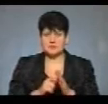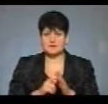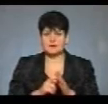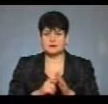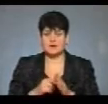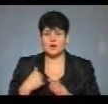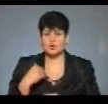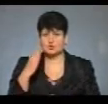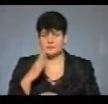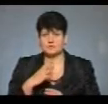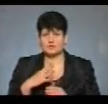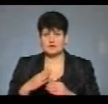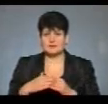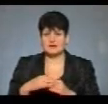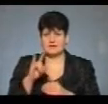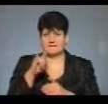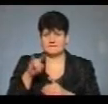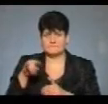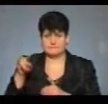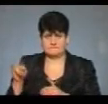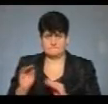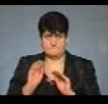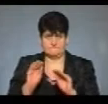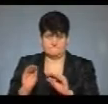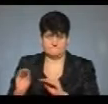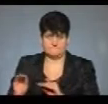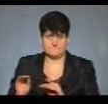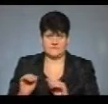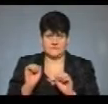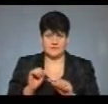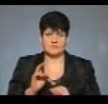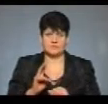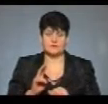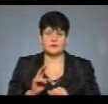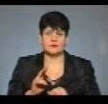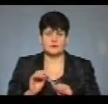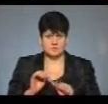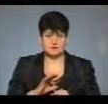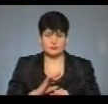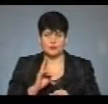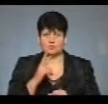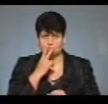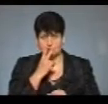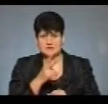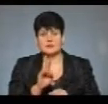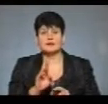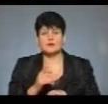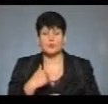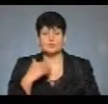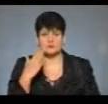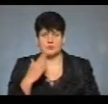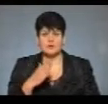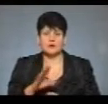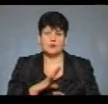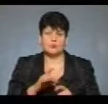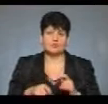безпосередньо біля стіни, де є вікна. Так? Тобто, можна було комусь показати, як ми проголосували. Абсолютно, так. Тобто порушувався принцип